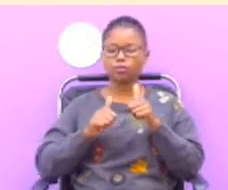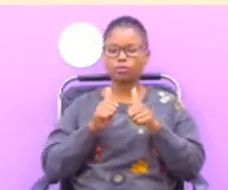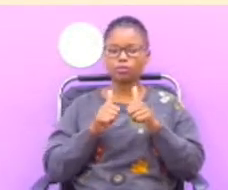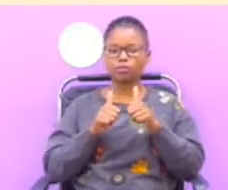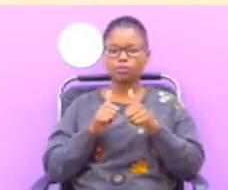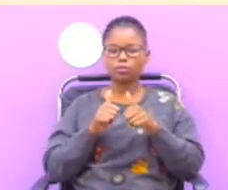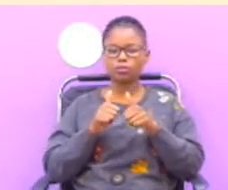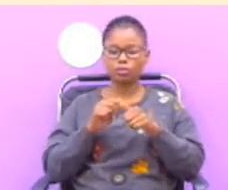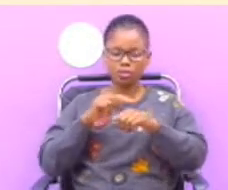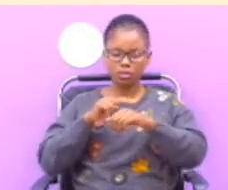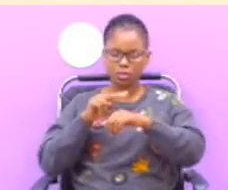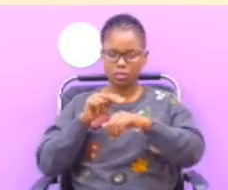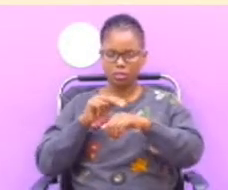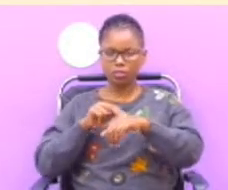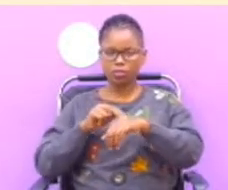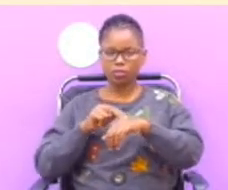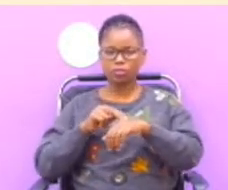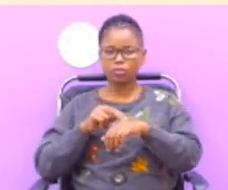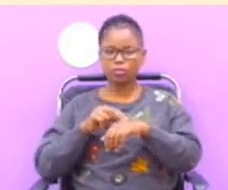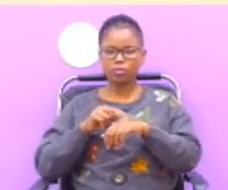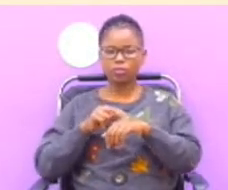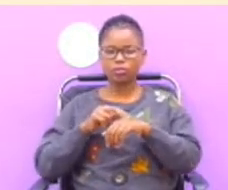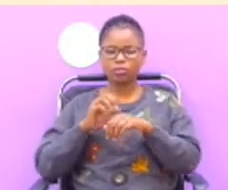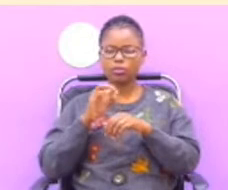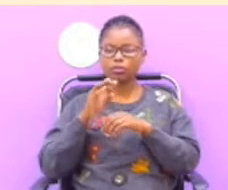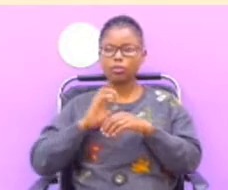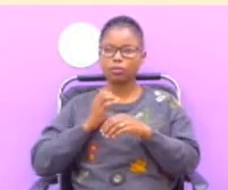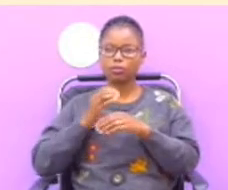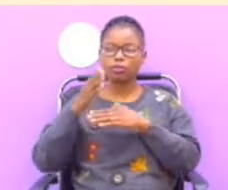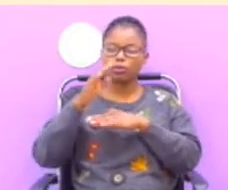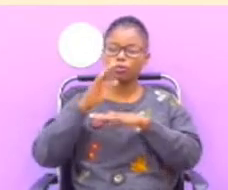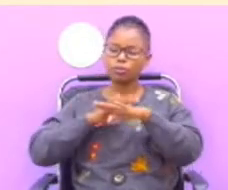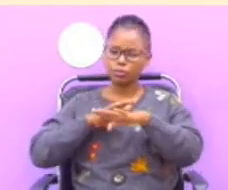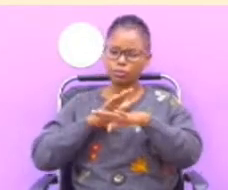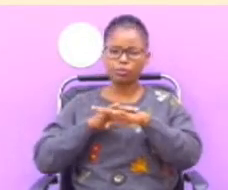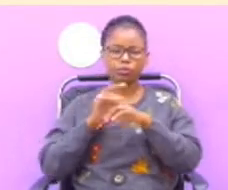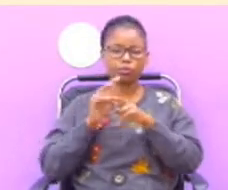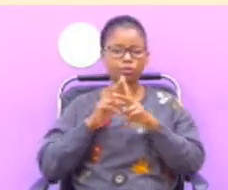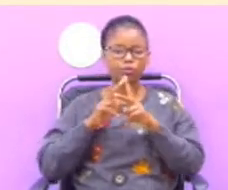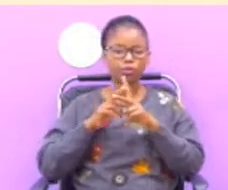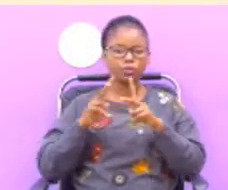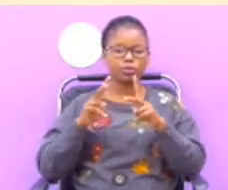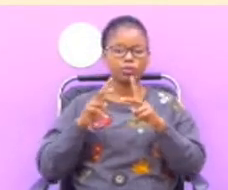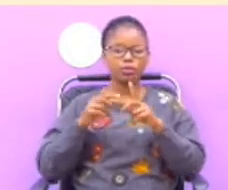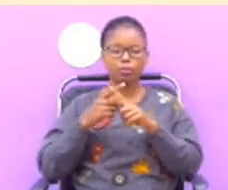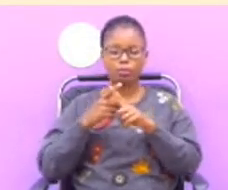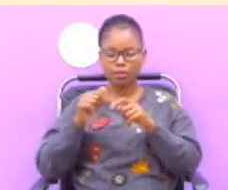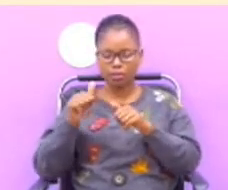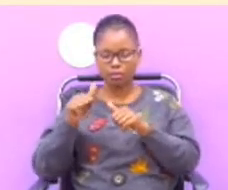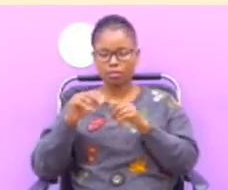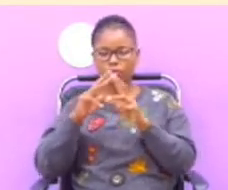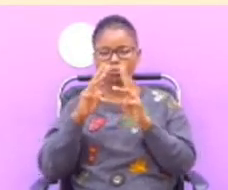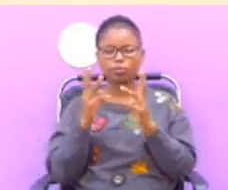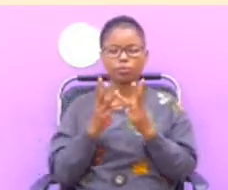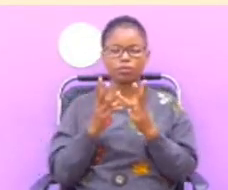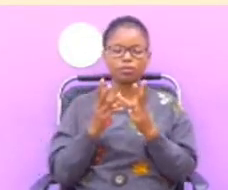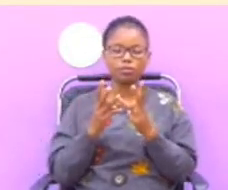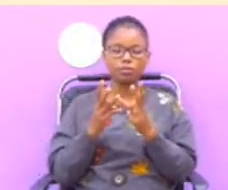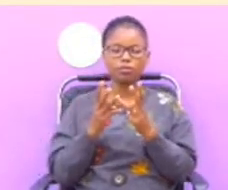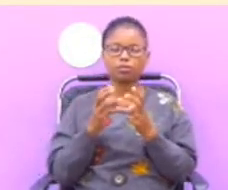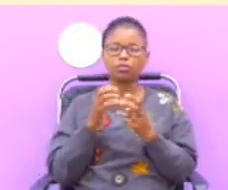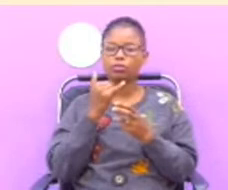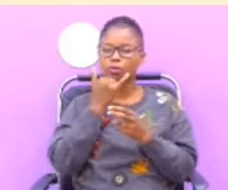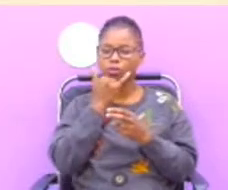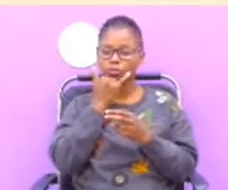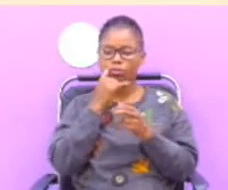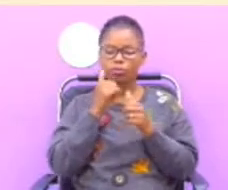Uthamaki wa Ngai witu ni uthamaki mwega. No uthamaki wa thi ni wihitio ni arya